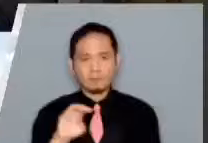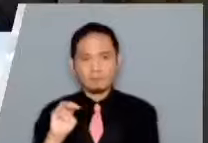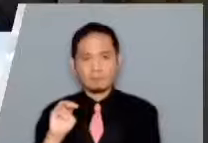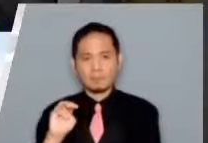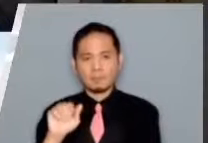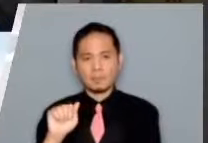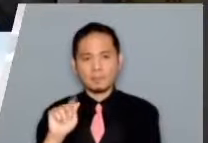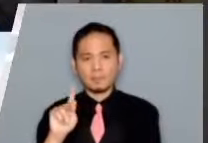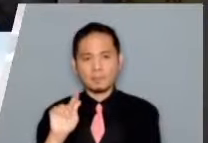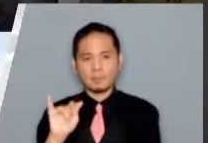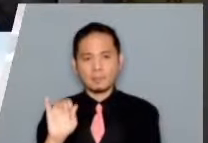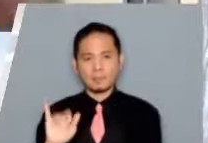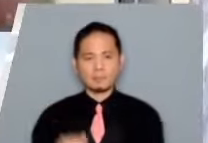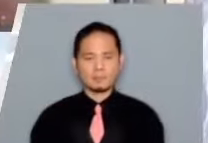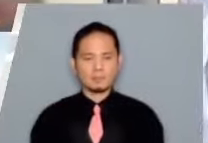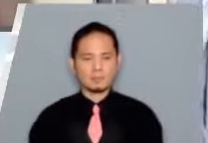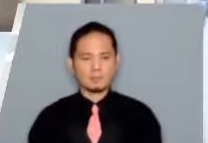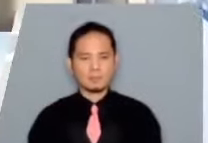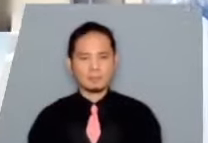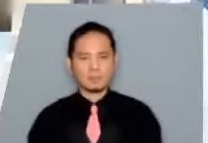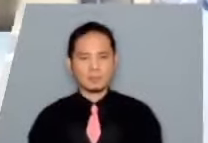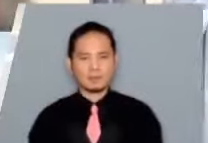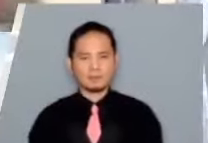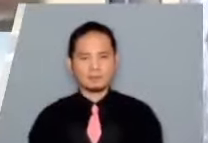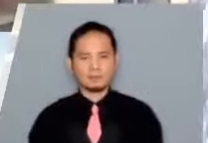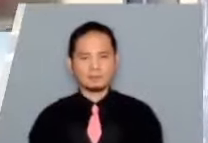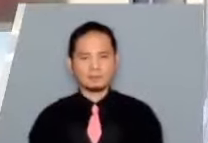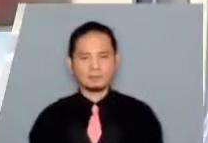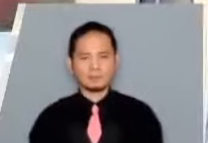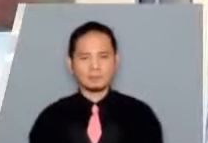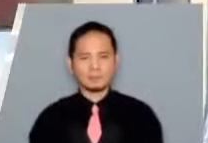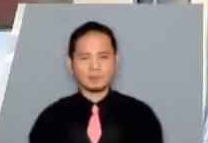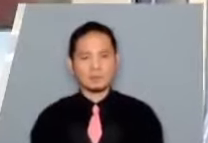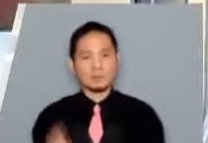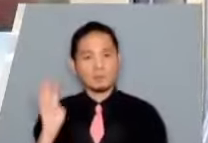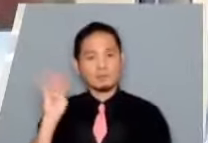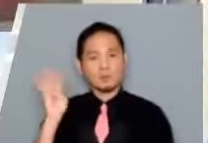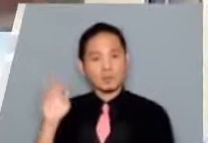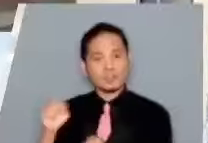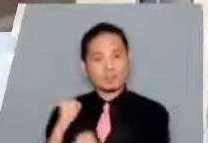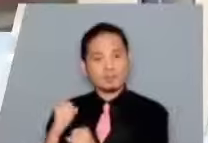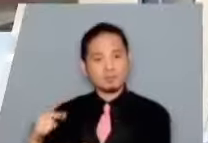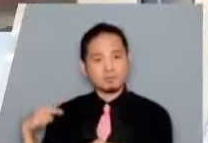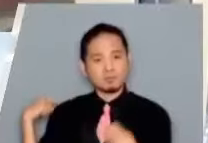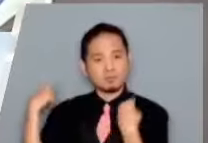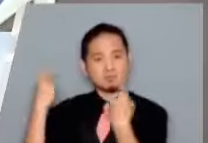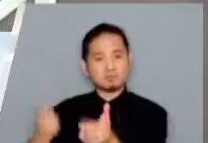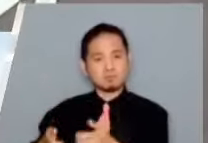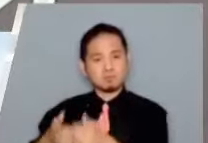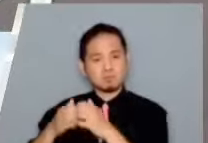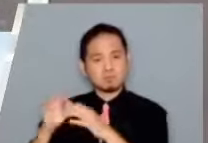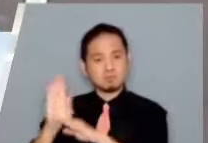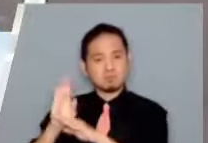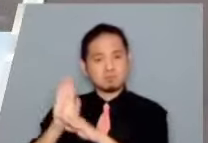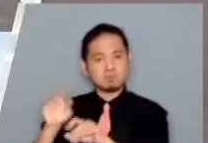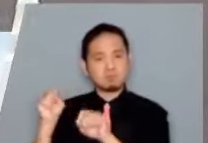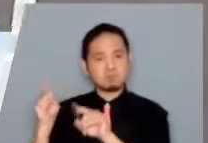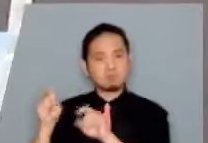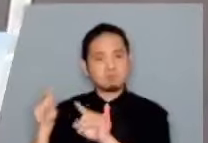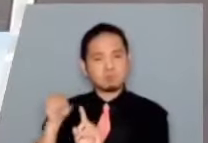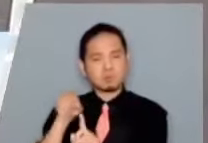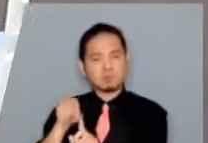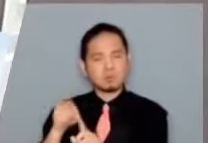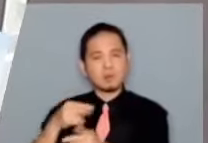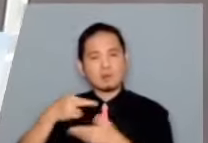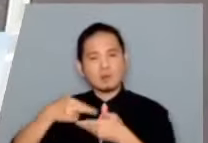nilang mag-stock mahigit apat na dekadang nagbenta ng nfa rice ang pamilya ni Arnold virola natigil ito ng pagbawalan na